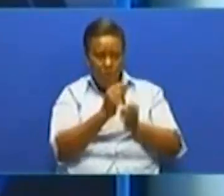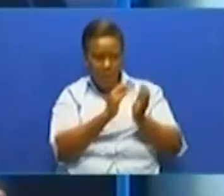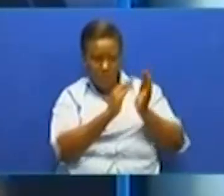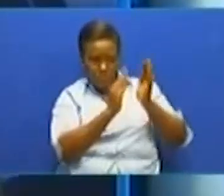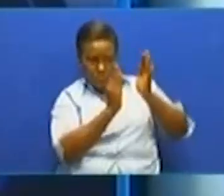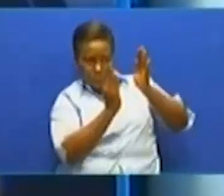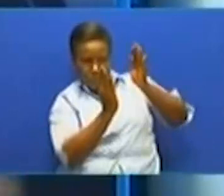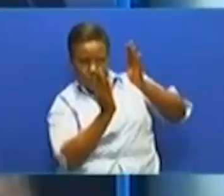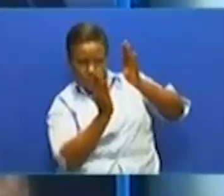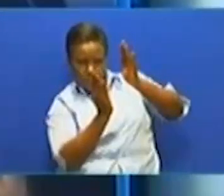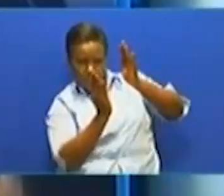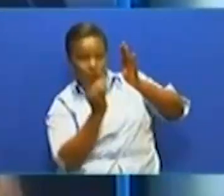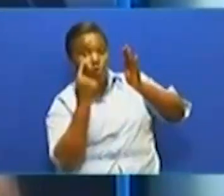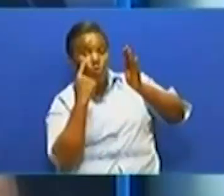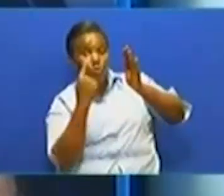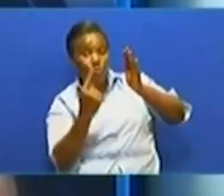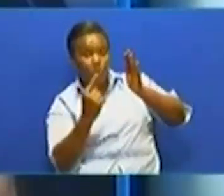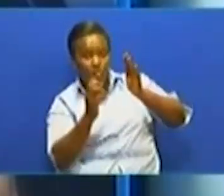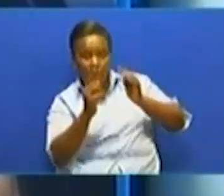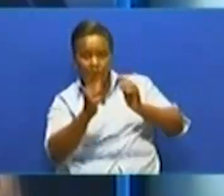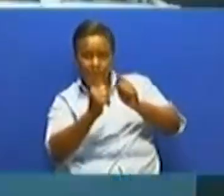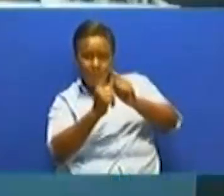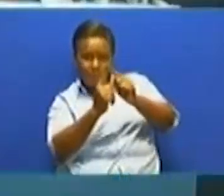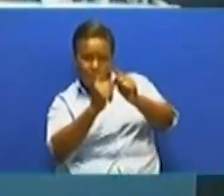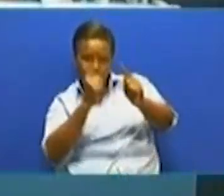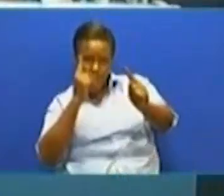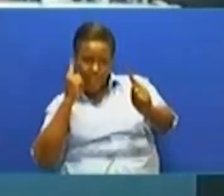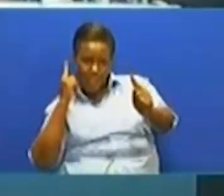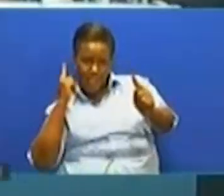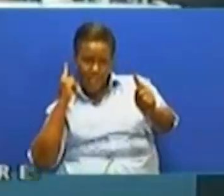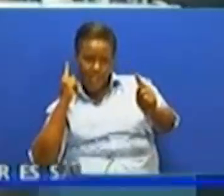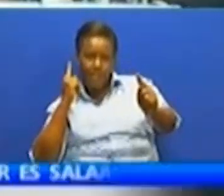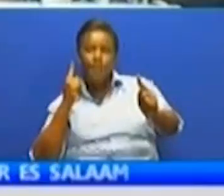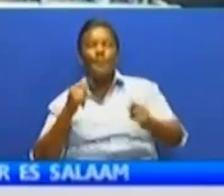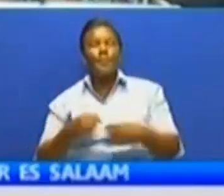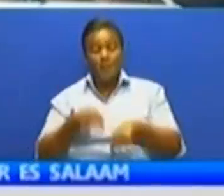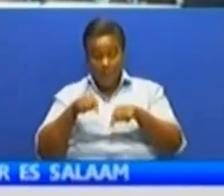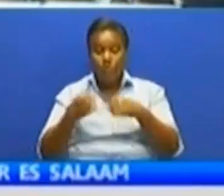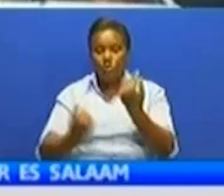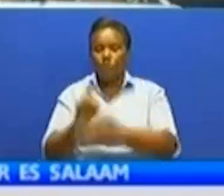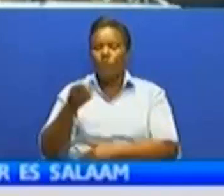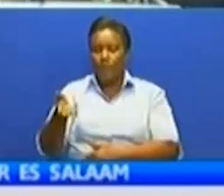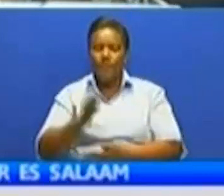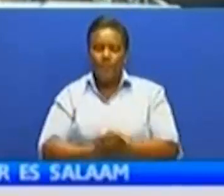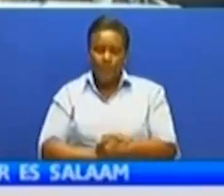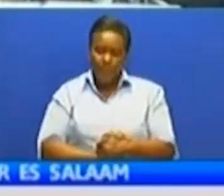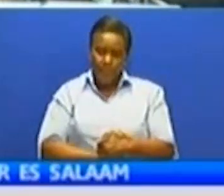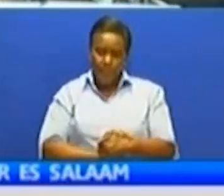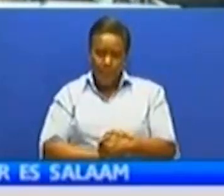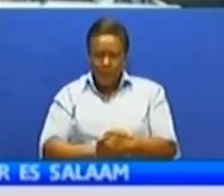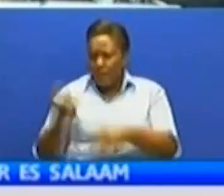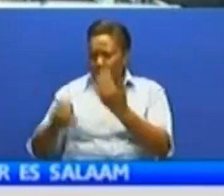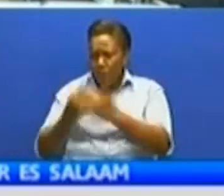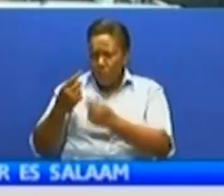ndio mstari unanyoka. Aha. Kwa hiyo leo ndio siku kama hiyo. Aha. Naam. Tukio hili kisayansi